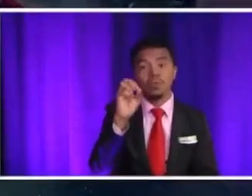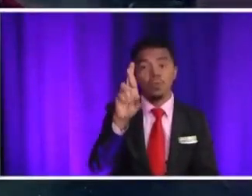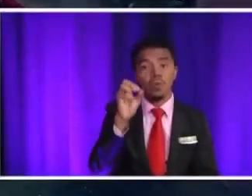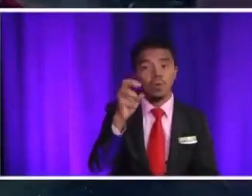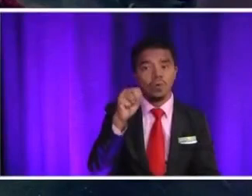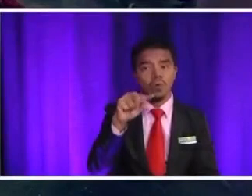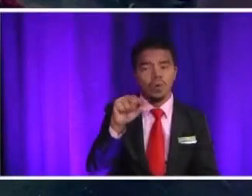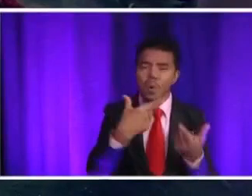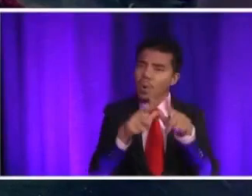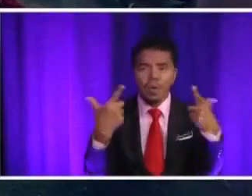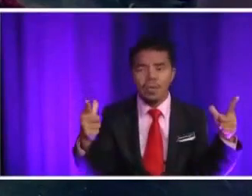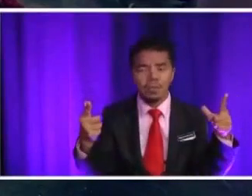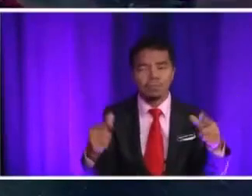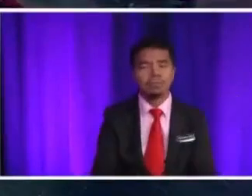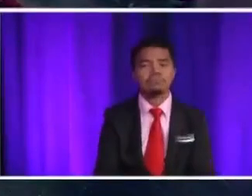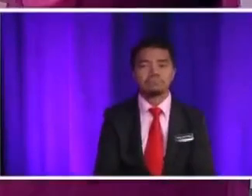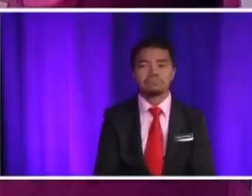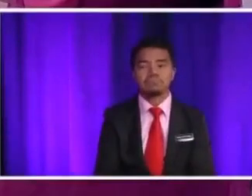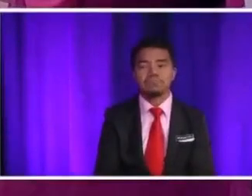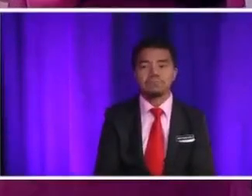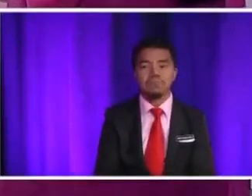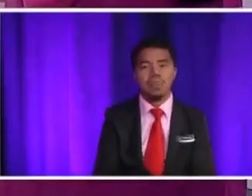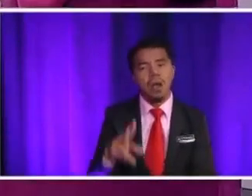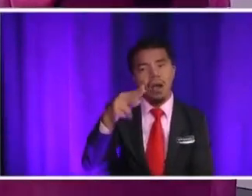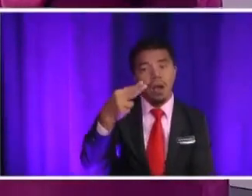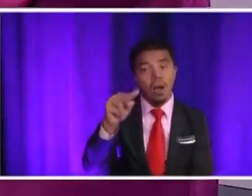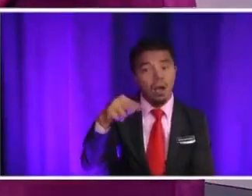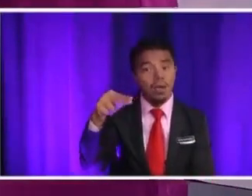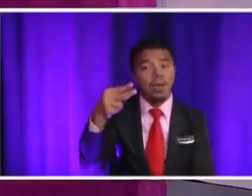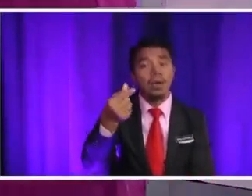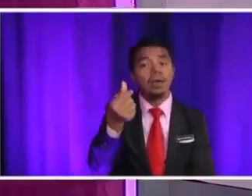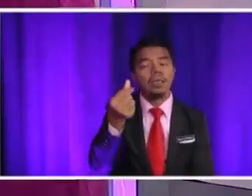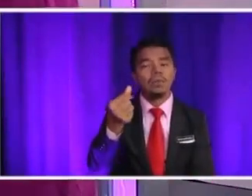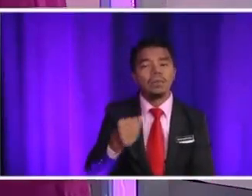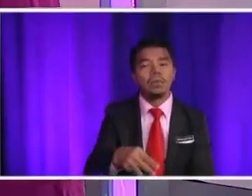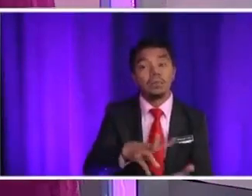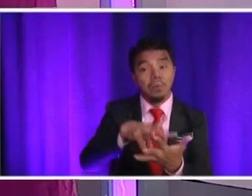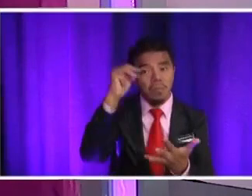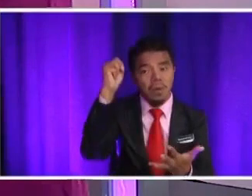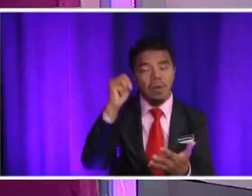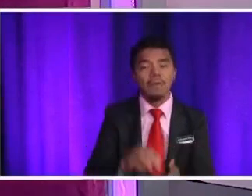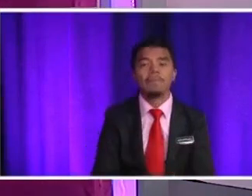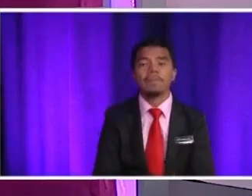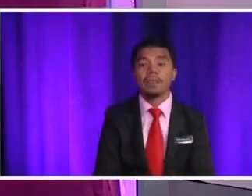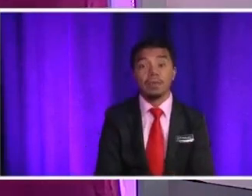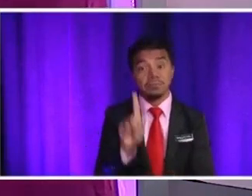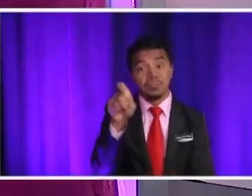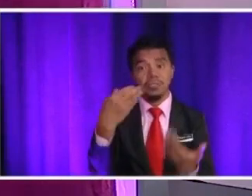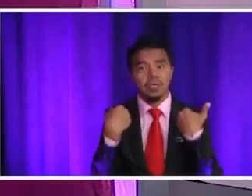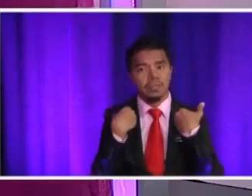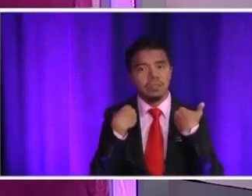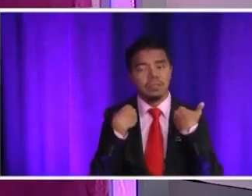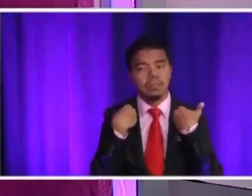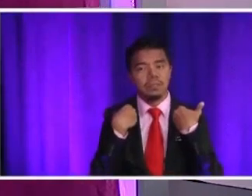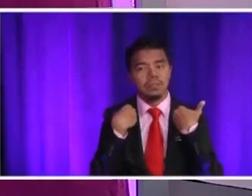dibeli secara borong sebab mereka nak buat banyak. Betul. Jadi dekat sini, kebab pun adalah dari soalan ni. So, murid